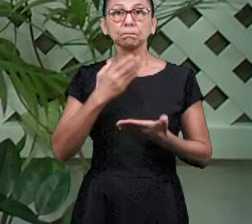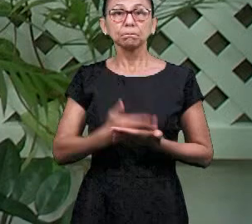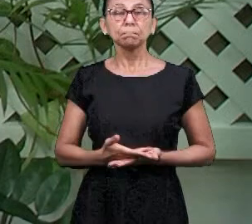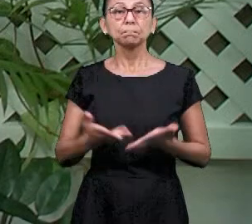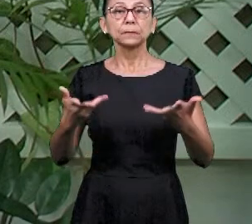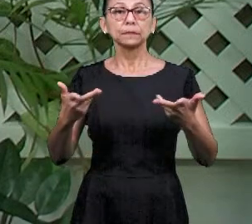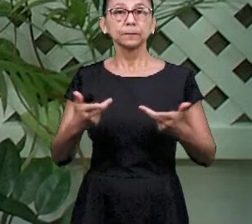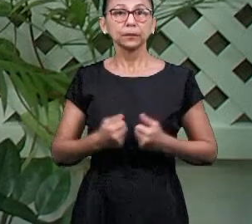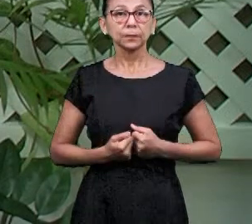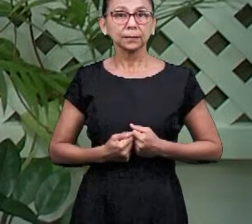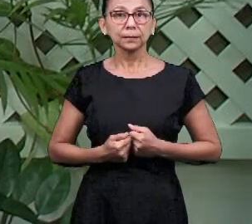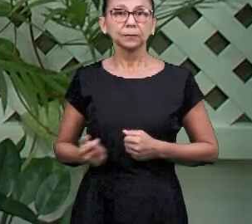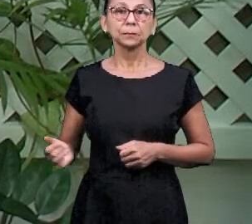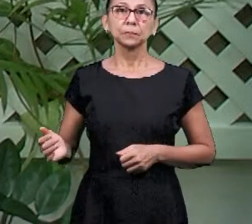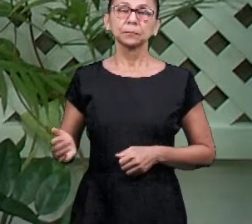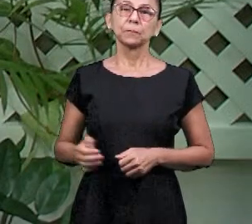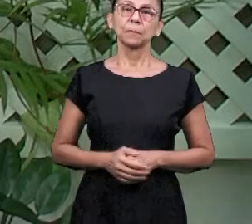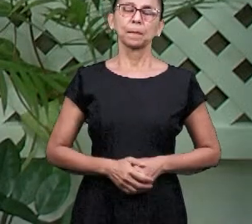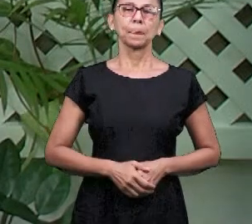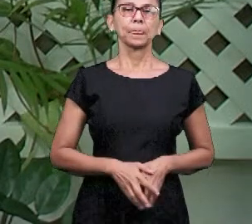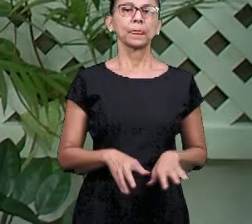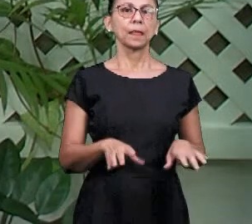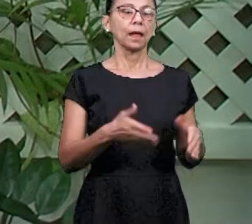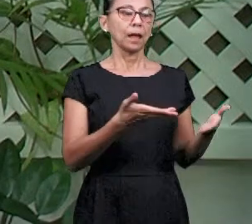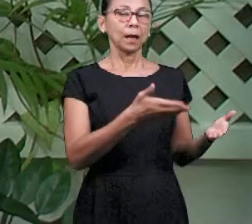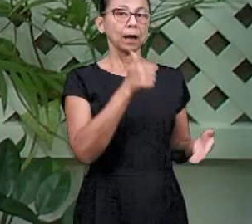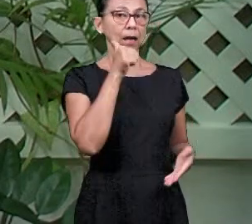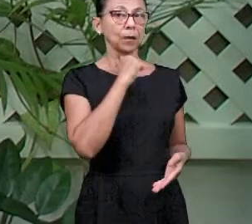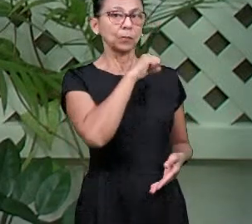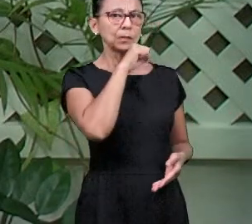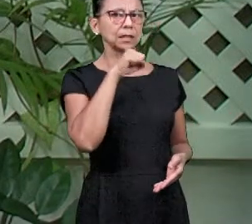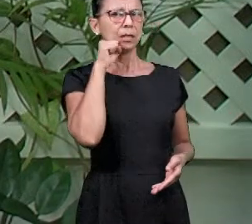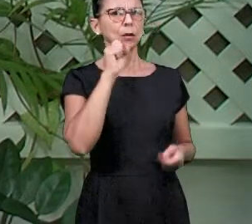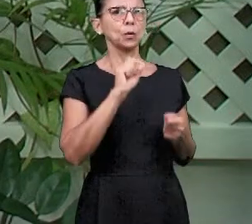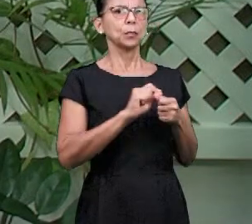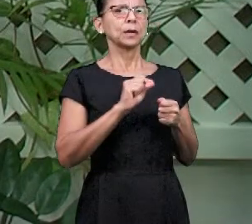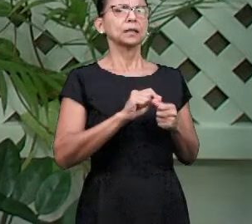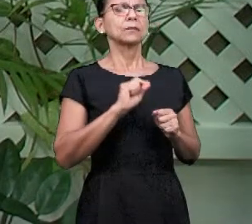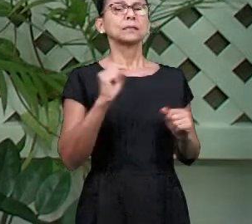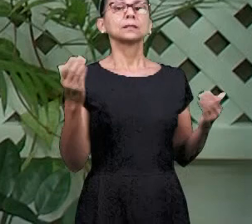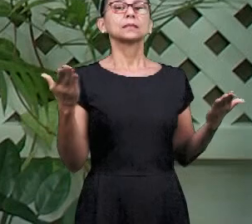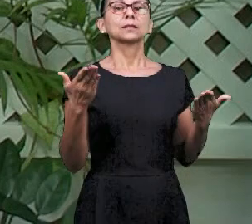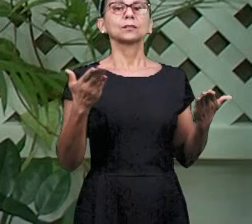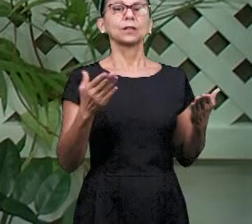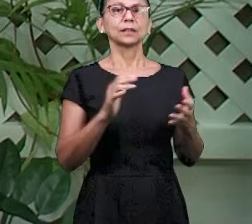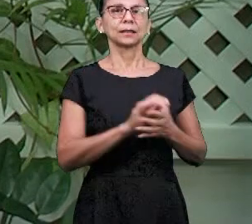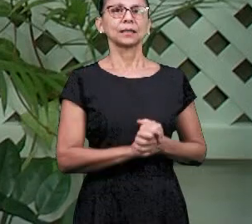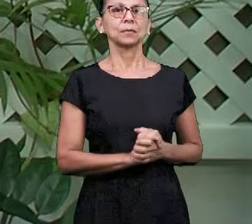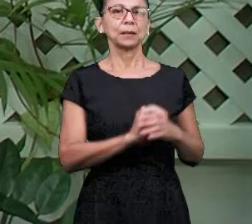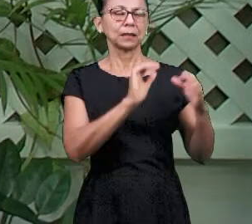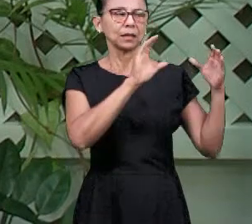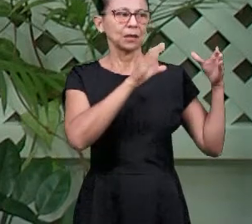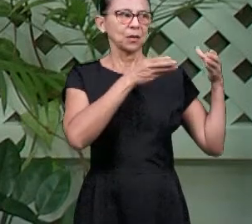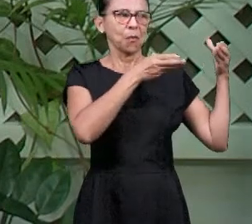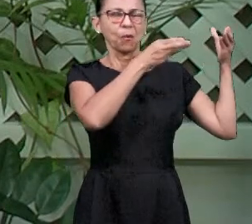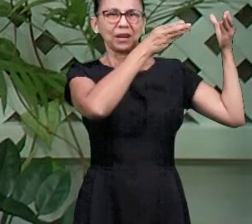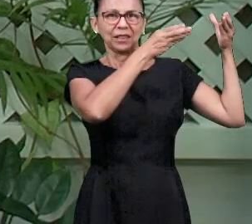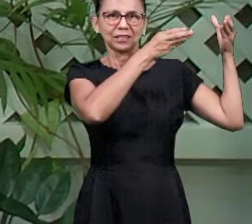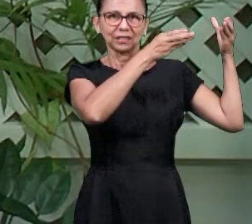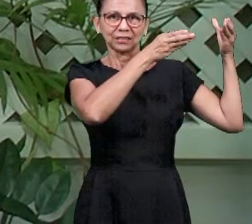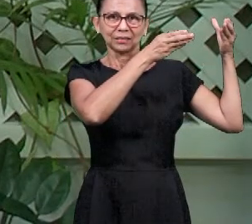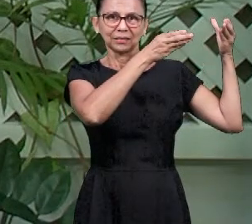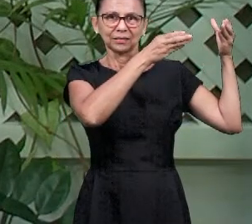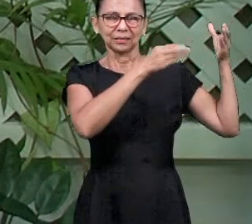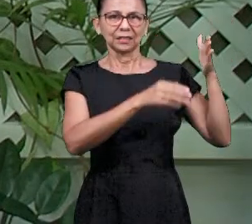elle va être notifiée que le Saint-Esprit est là et qui connaît cette vie, pas pour la démoraliser, mais